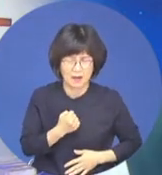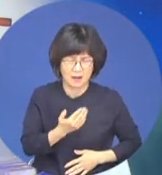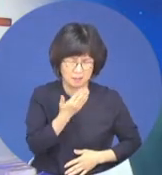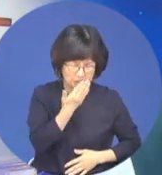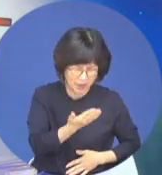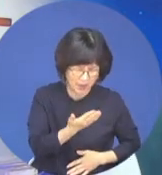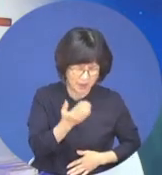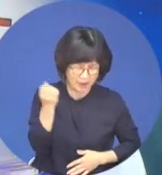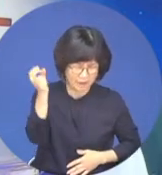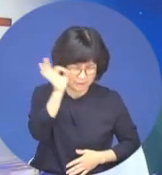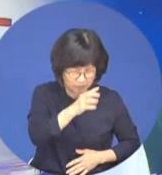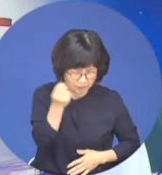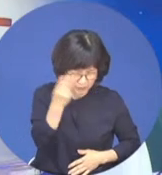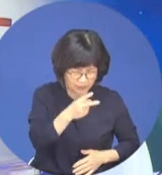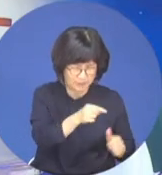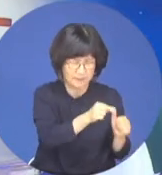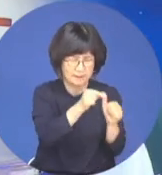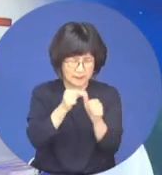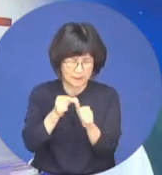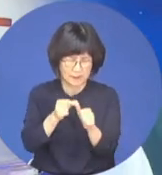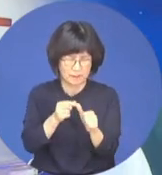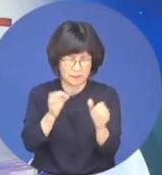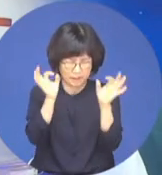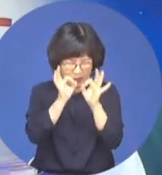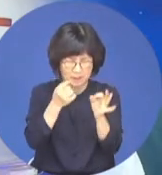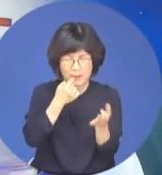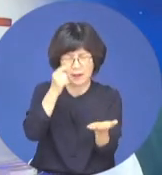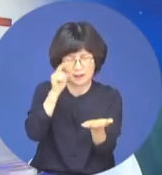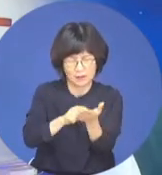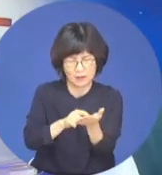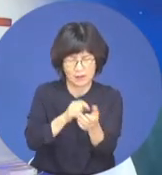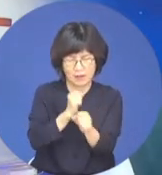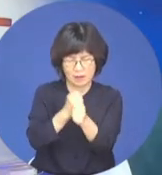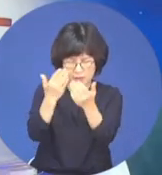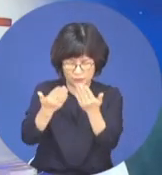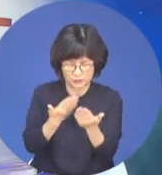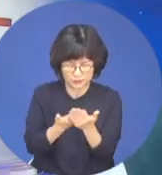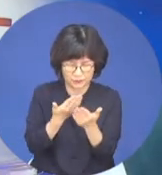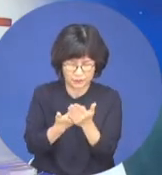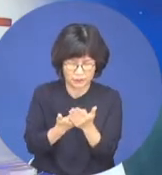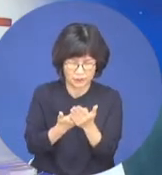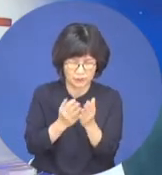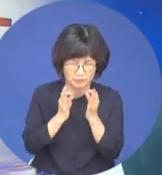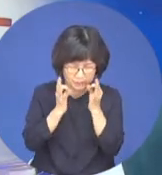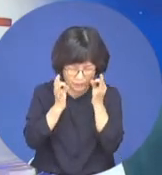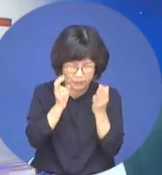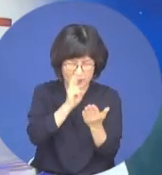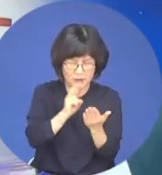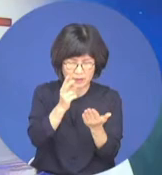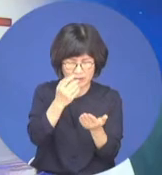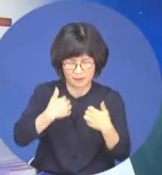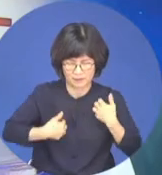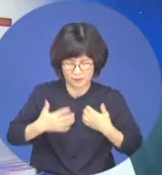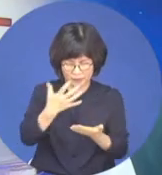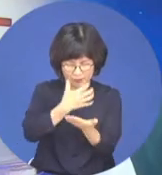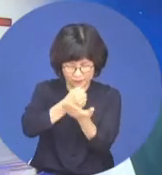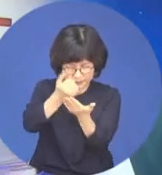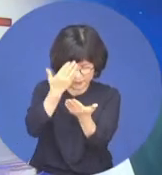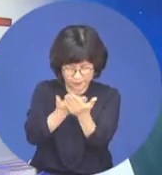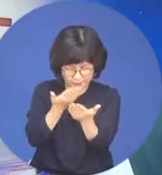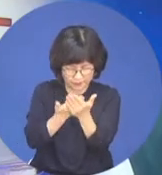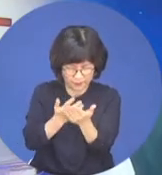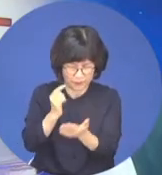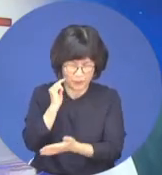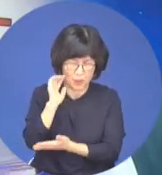하옵소서. 정성으로 준비한 시온성가대의 찬양을 기쁘게 받아 주옵소서. 그 영광이